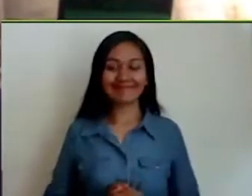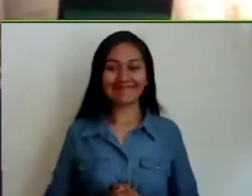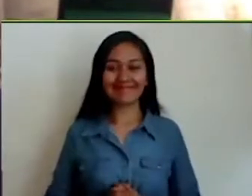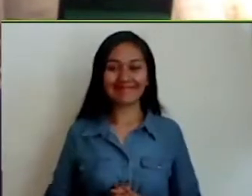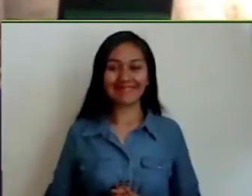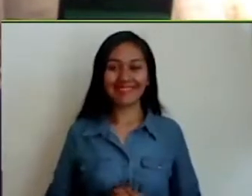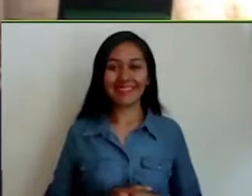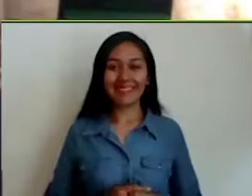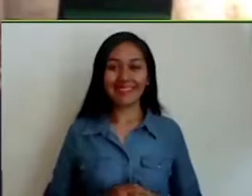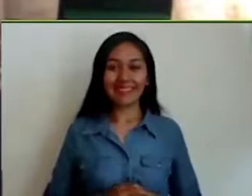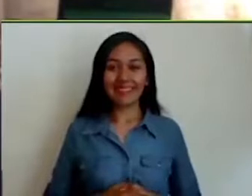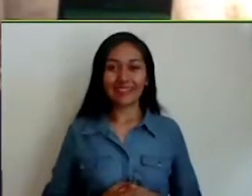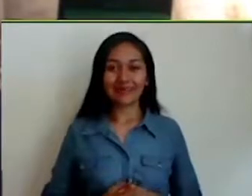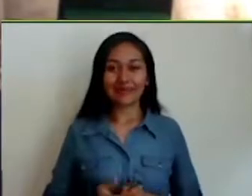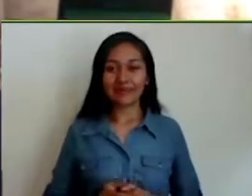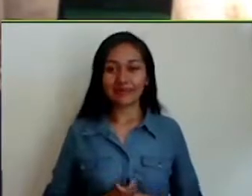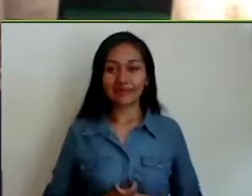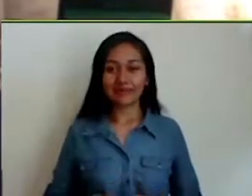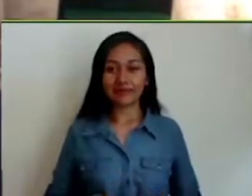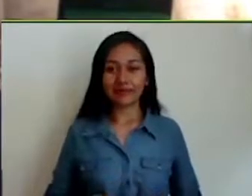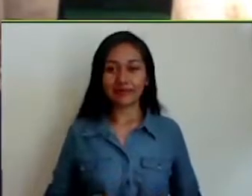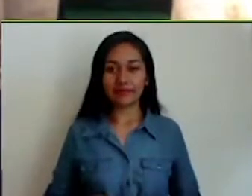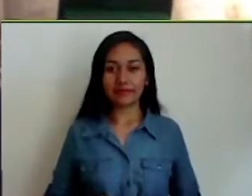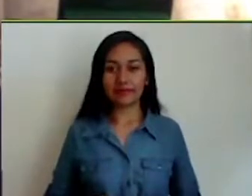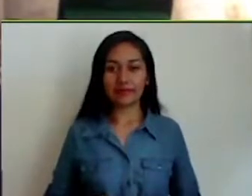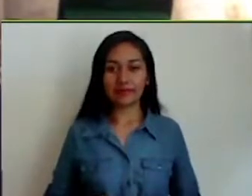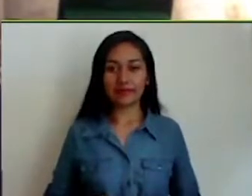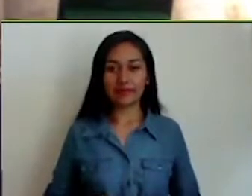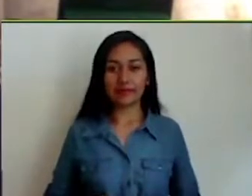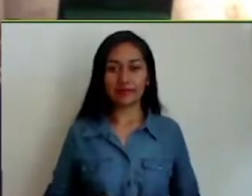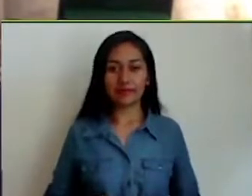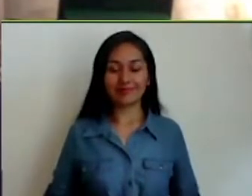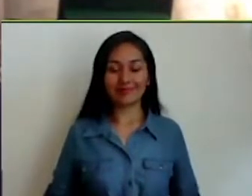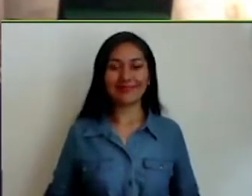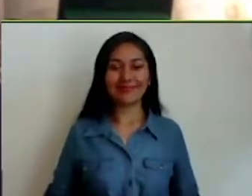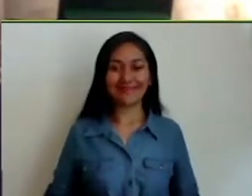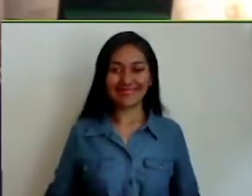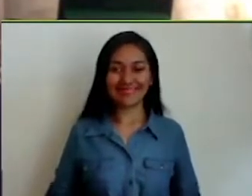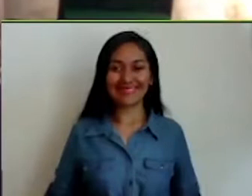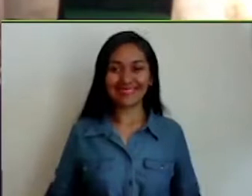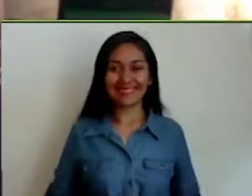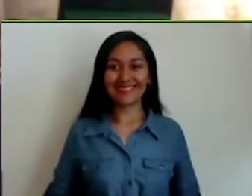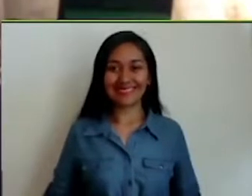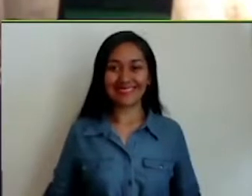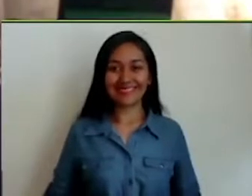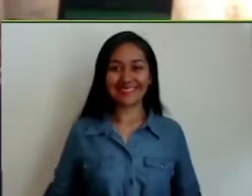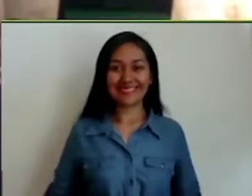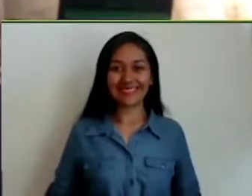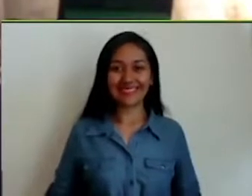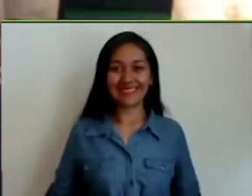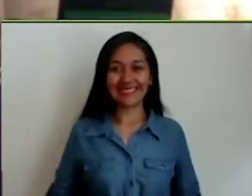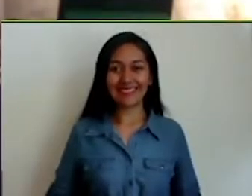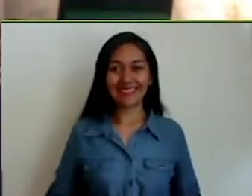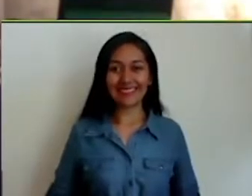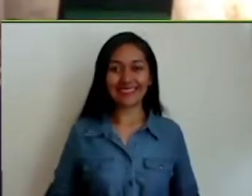a disposizione il vaccino, o meglio lo avremo tra breve, abbiamo, è vero, anche a disposizione qualche farmaco. Certo